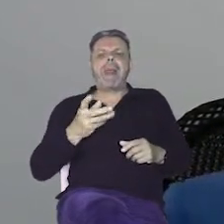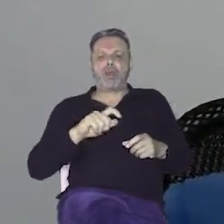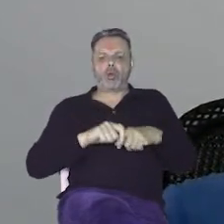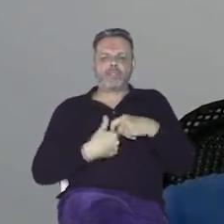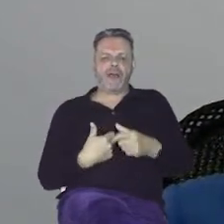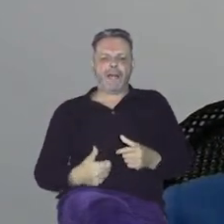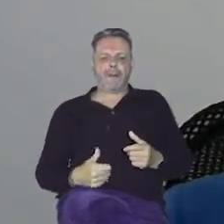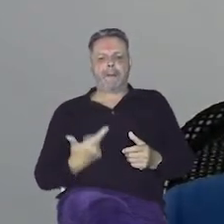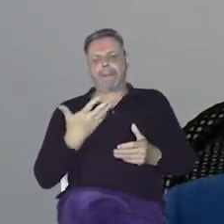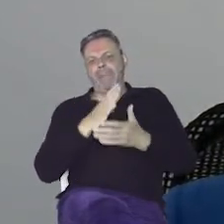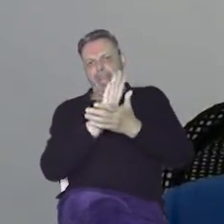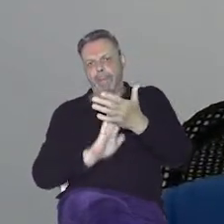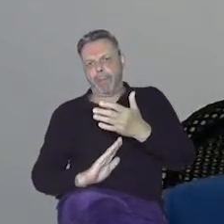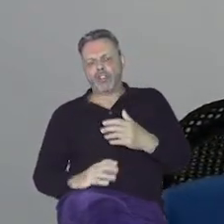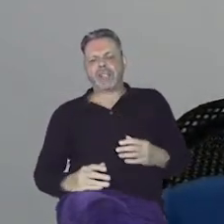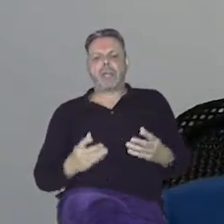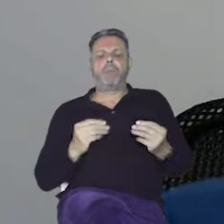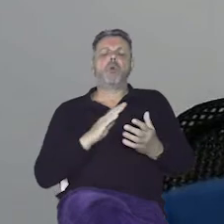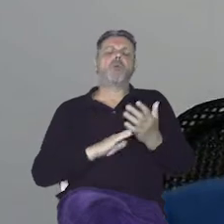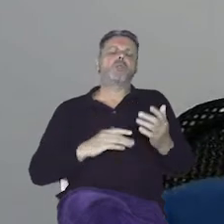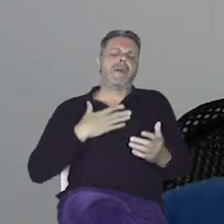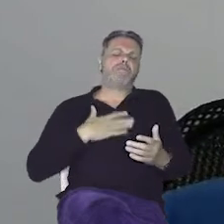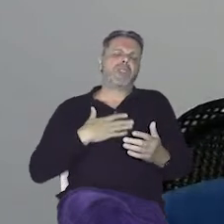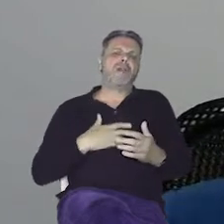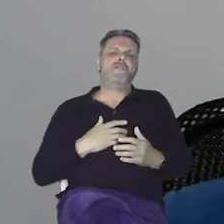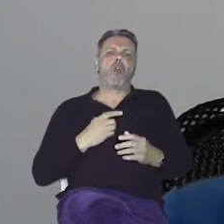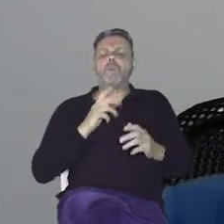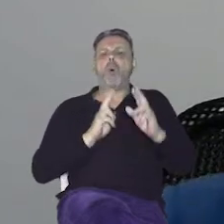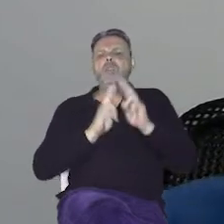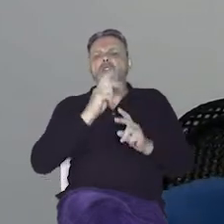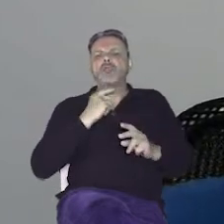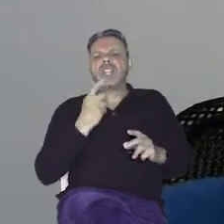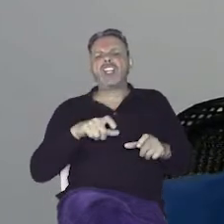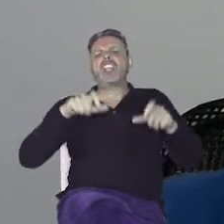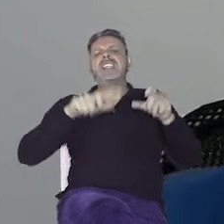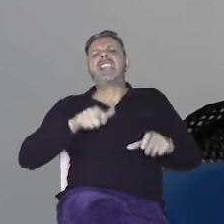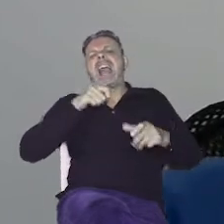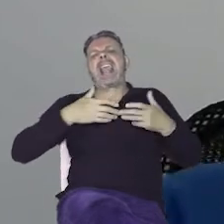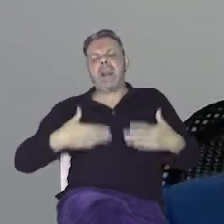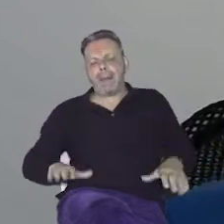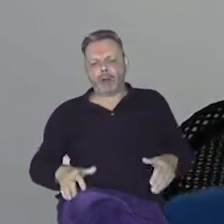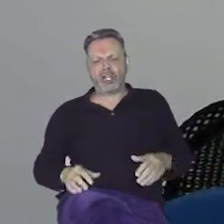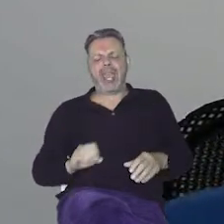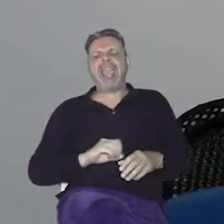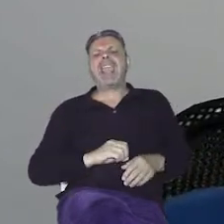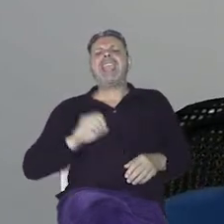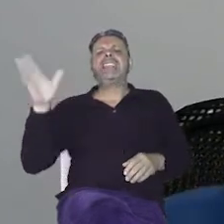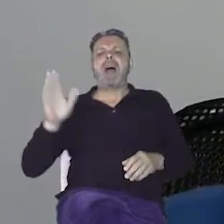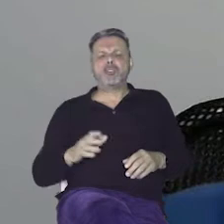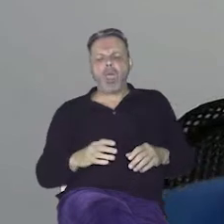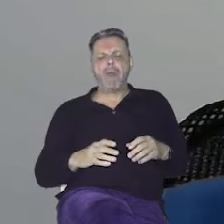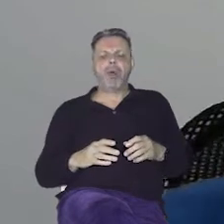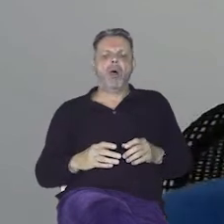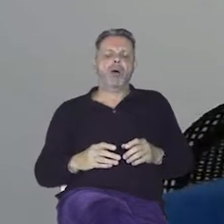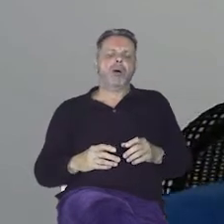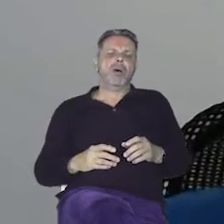Za početak, često volimo u diskusiji reći stare i nemoćne, izbacujemo posebno kada govorimo o ustanovama